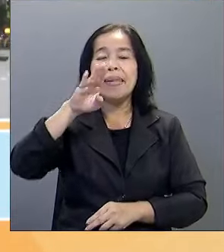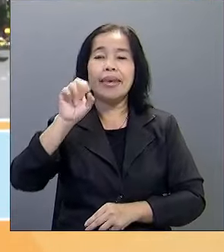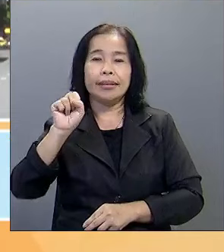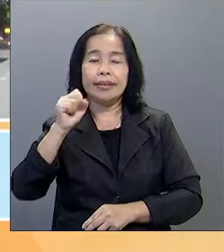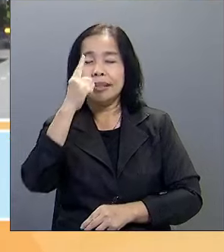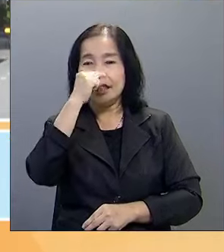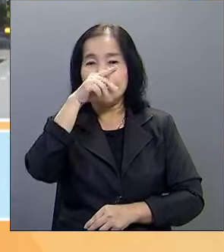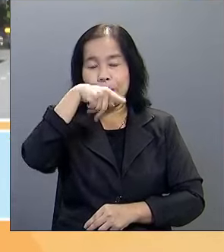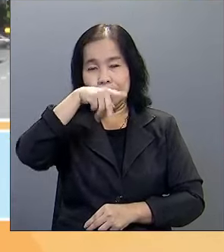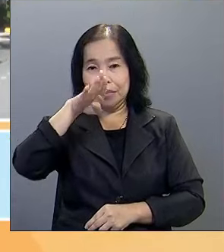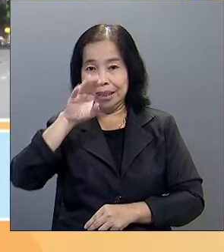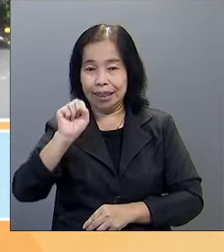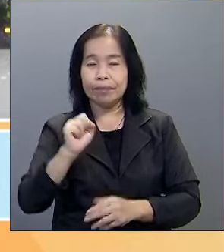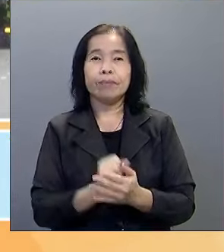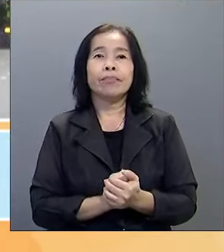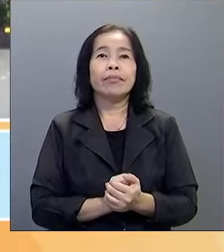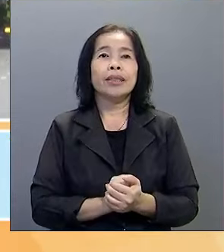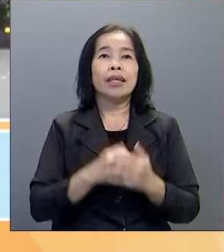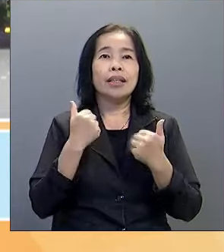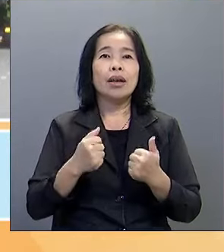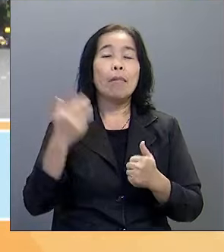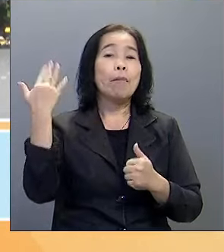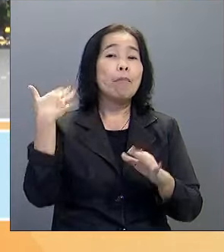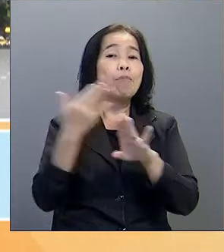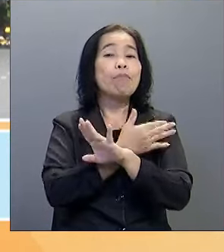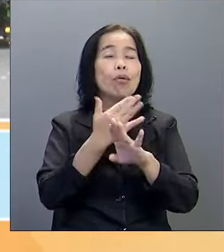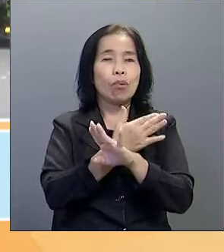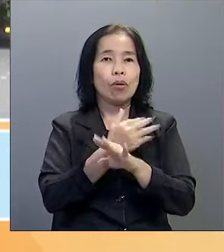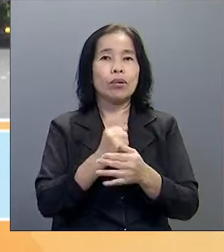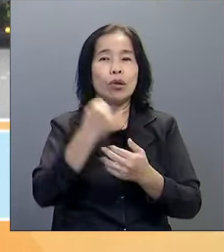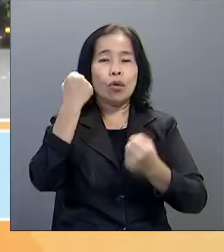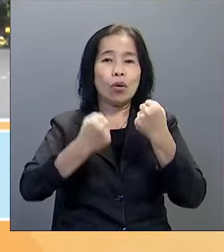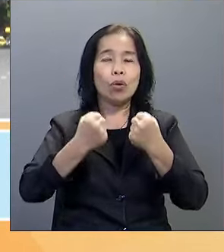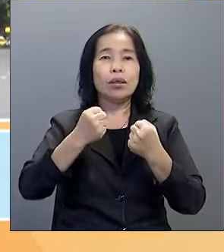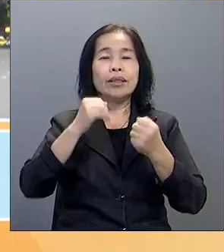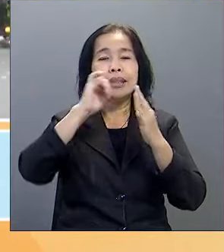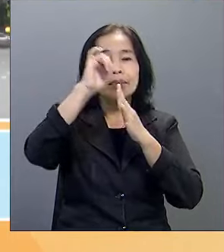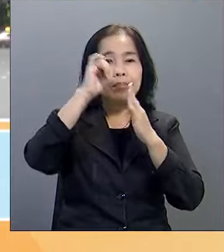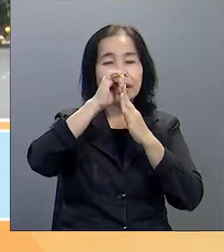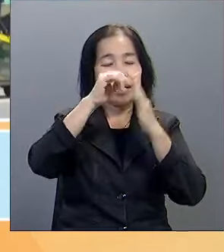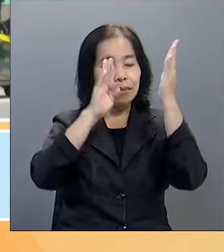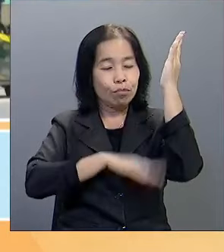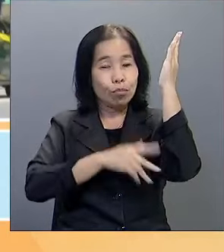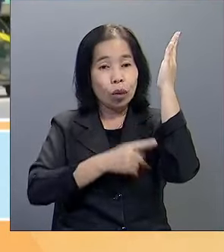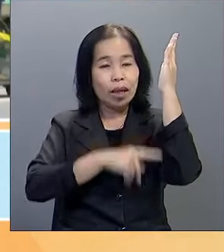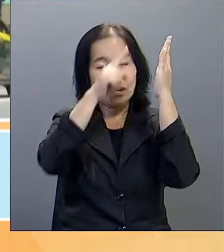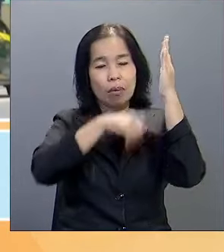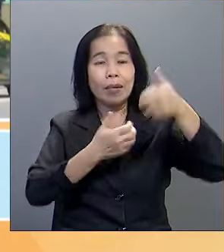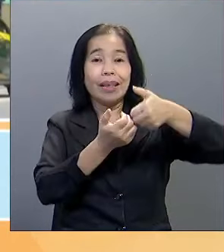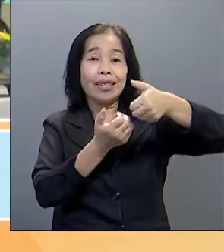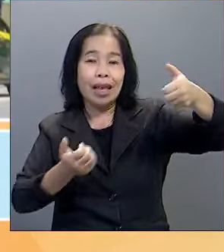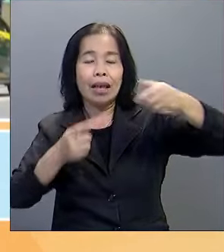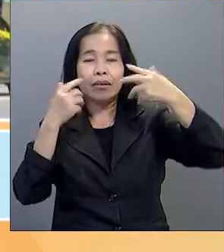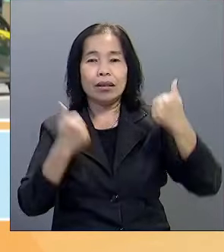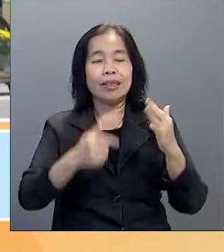icket Managementซึตรนี้จากเดิมทเมื่อก่อน ลงพักไหนเชียงให่ ภูเกตเขาก็แยกกัน ไม่ไดรวมขอมูลกันไปโน